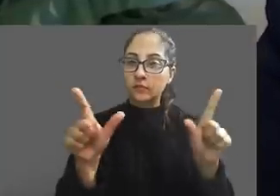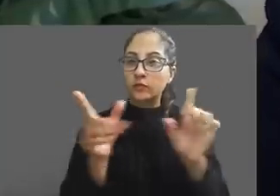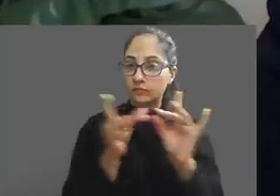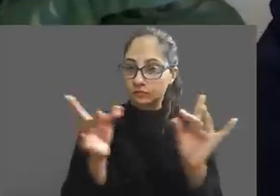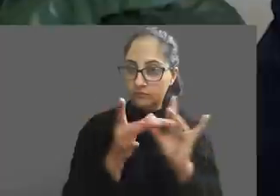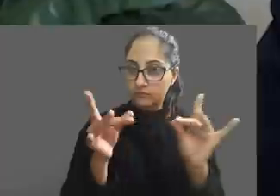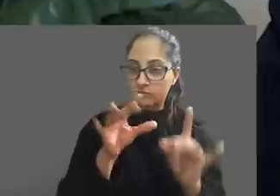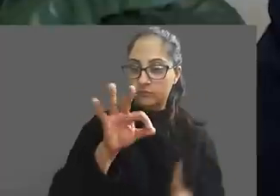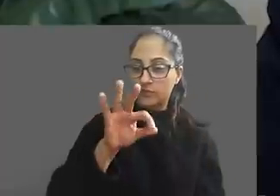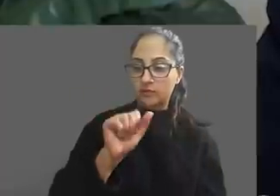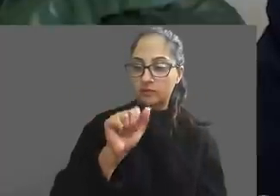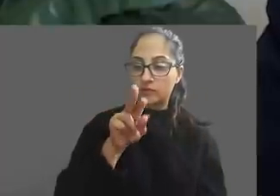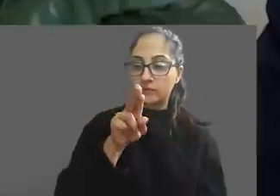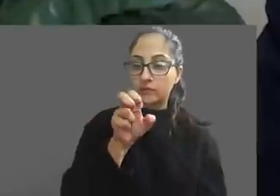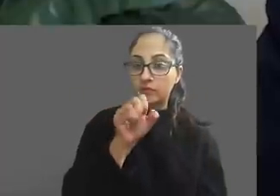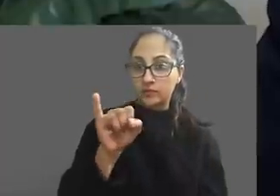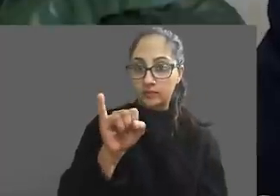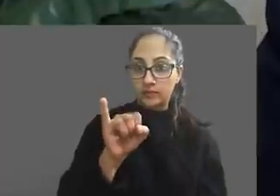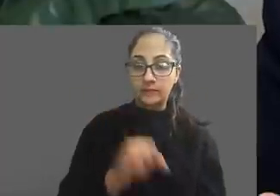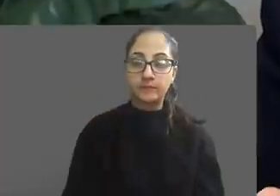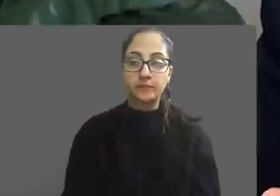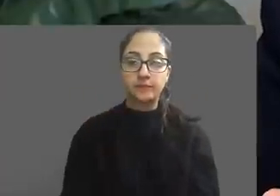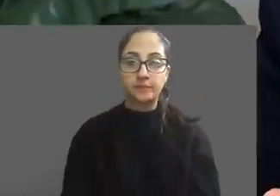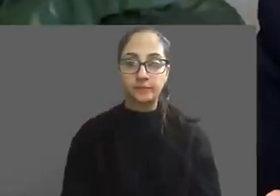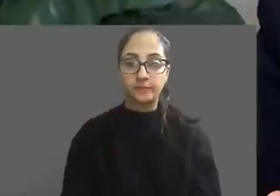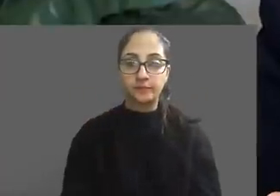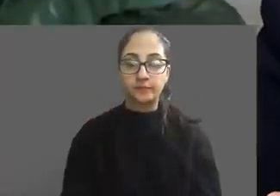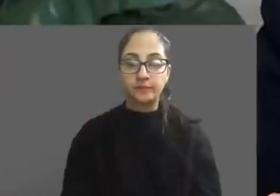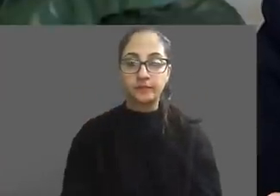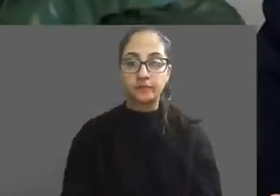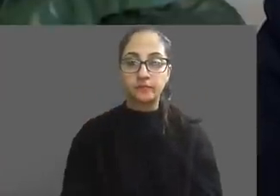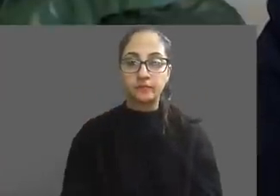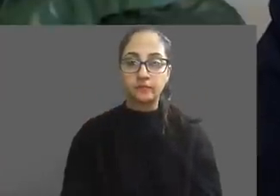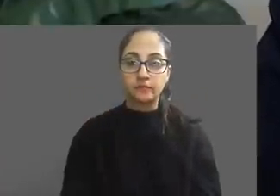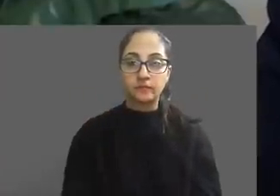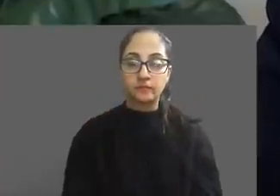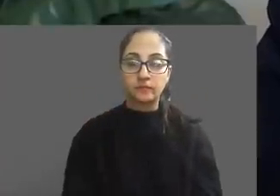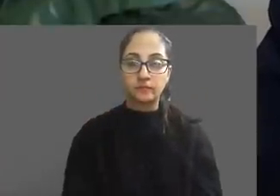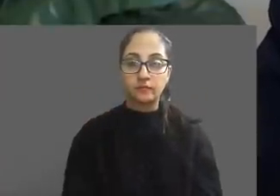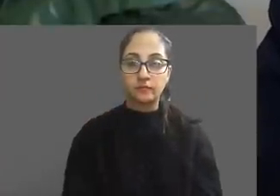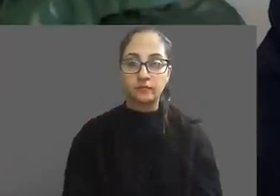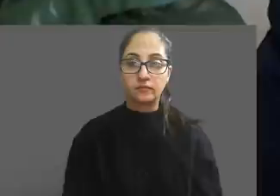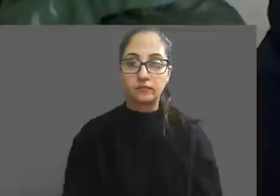گناه در اندیشه مر تو را رحمت و کرم پیشه.